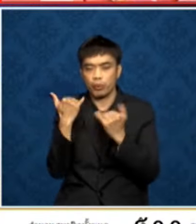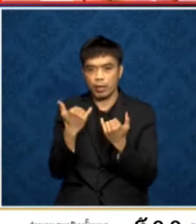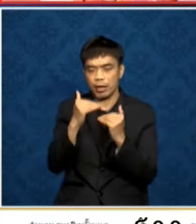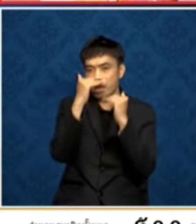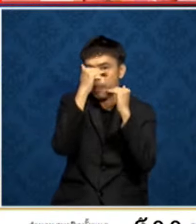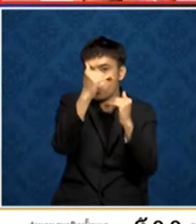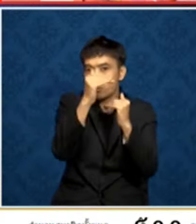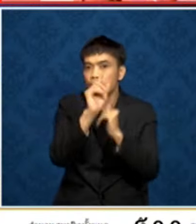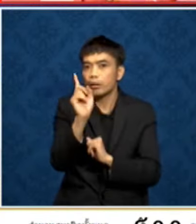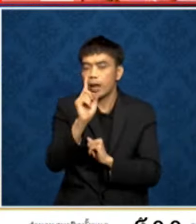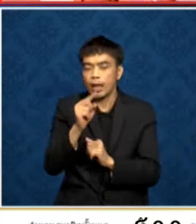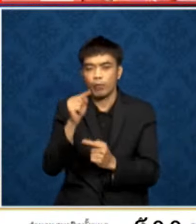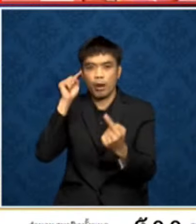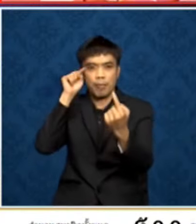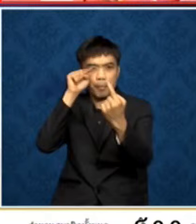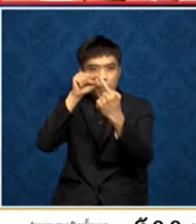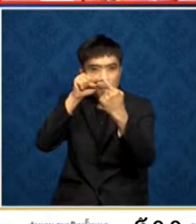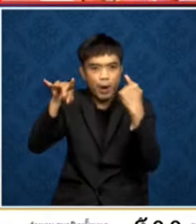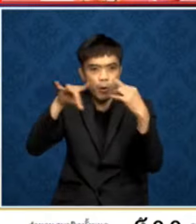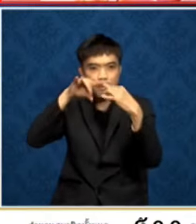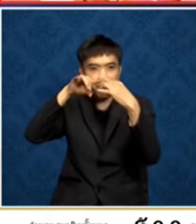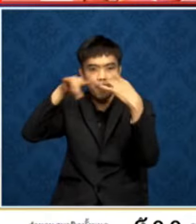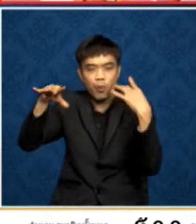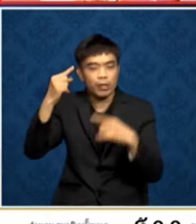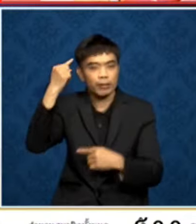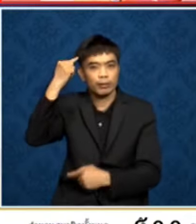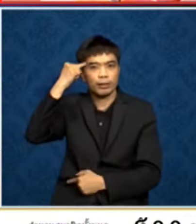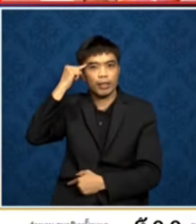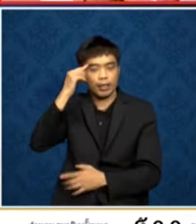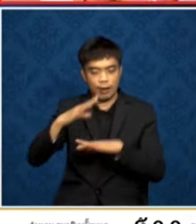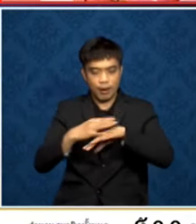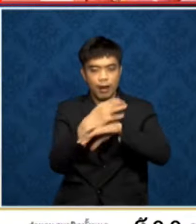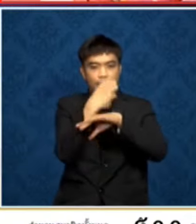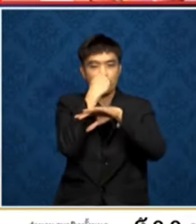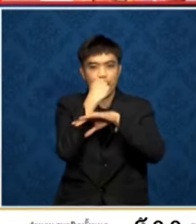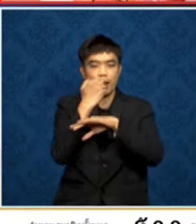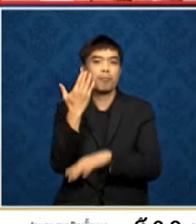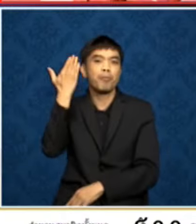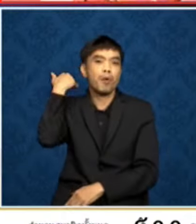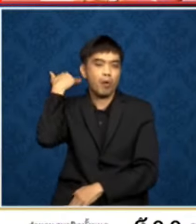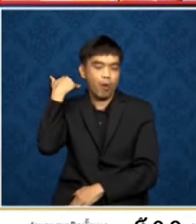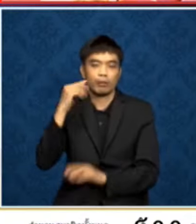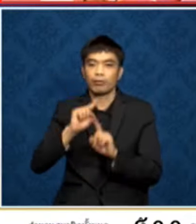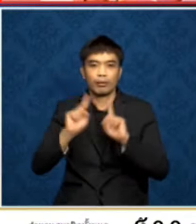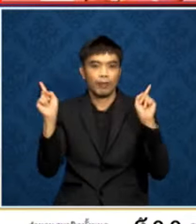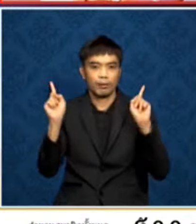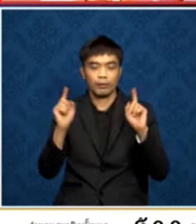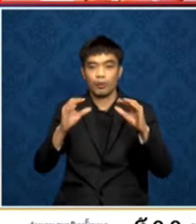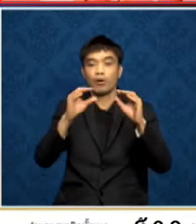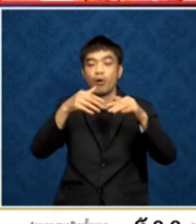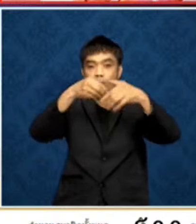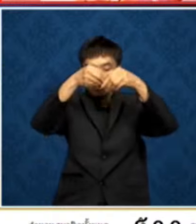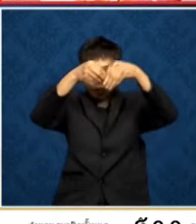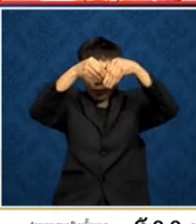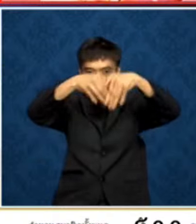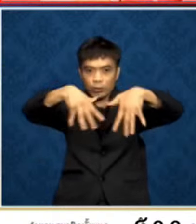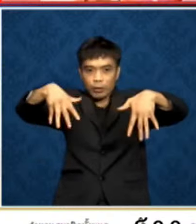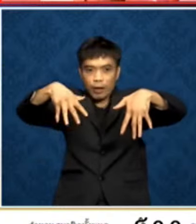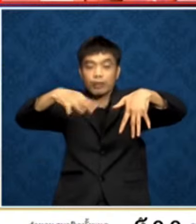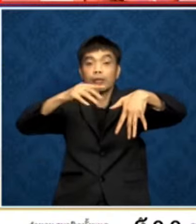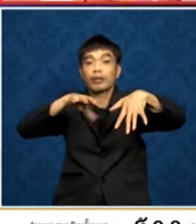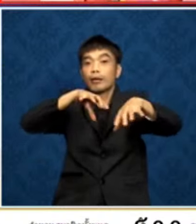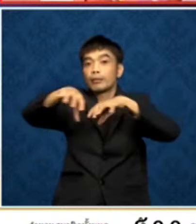ให้เป็นไปในทางตรงกันข้ามกับแนวคิดการกระจายอำนาจที่ผ่านมาโครงสร้างการบริหารราชการของไทย